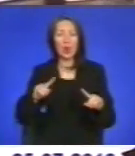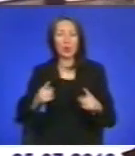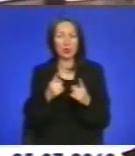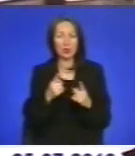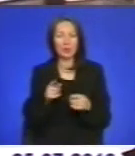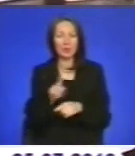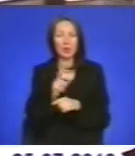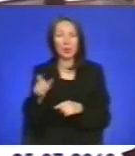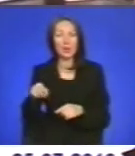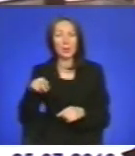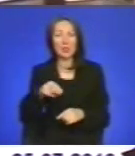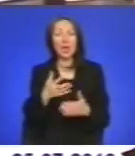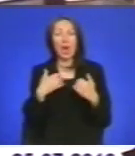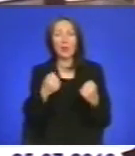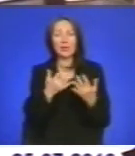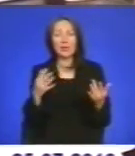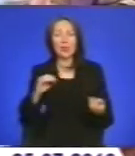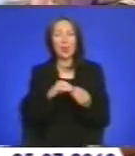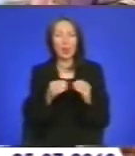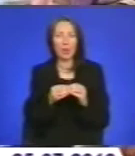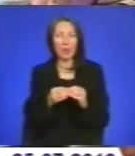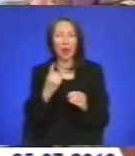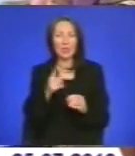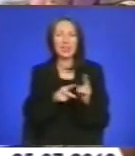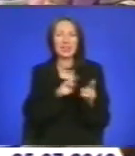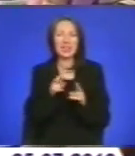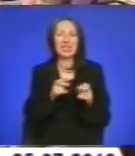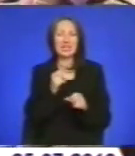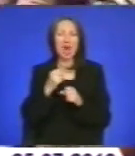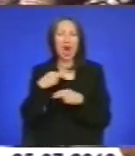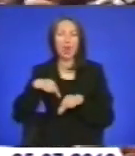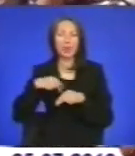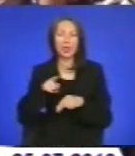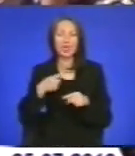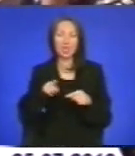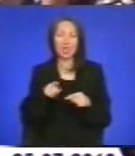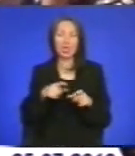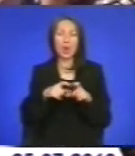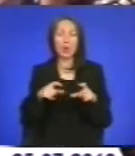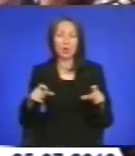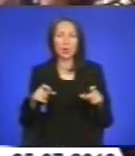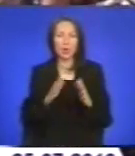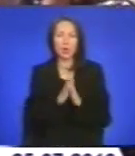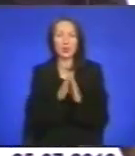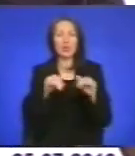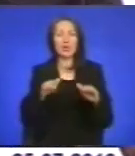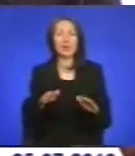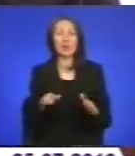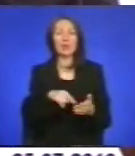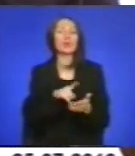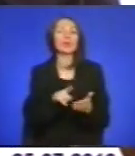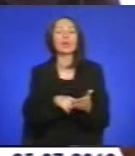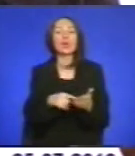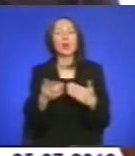Тернополяни прийшли на прийом до Віктора Сака з різними проблемами. Одні скаржилися на роботу тих чи інших установ, просили вирішити питання взаємини